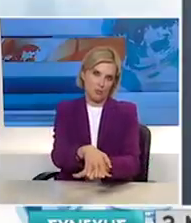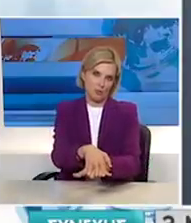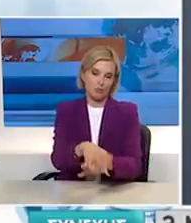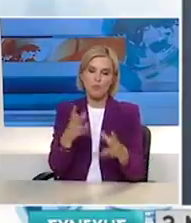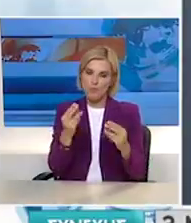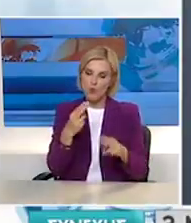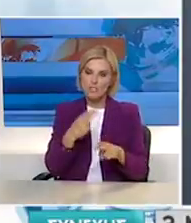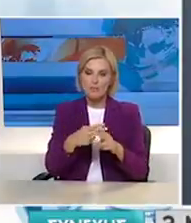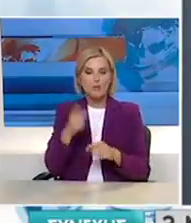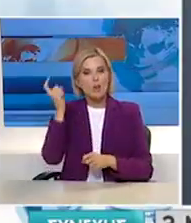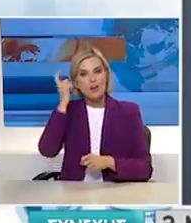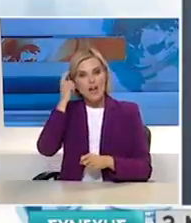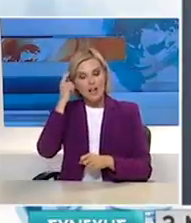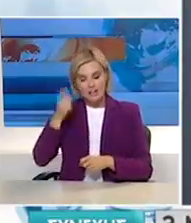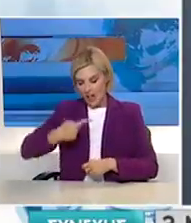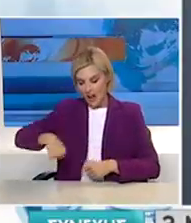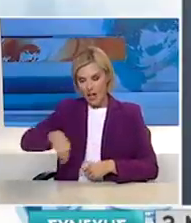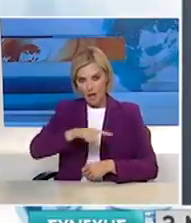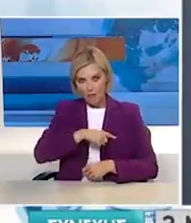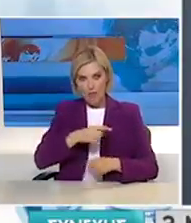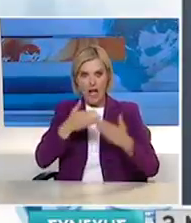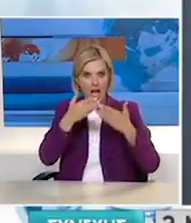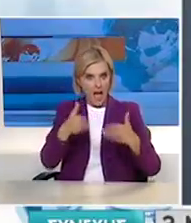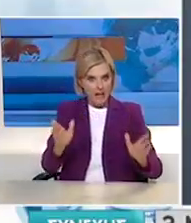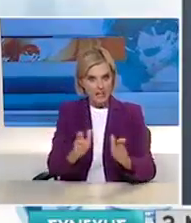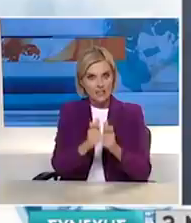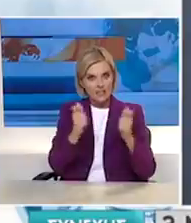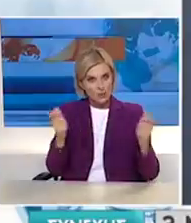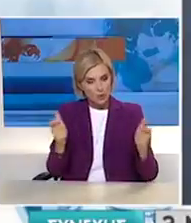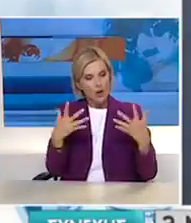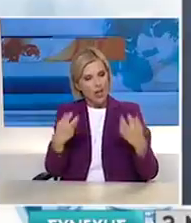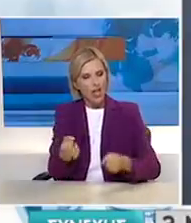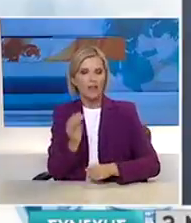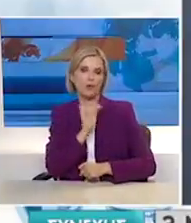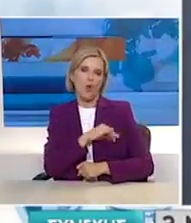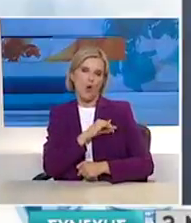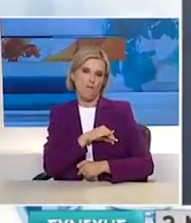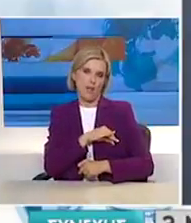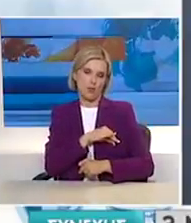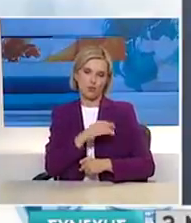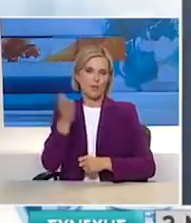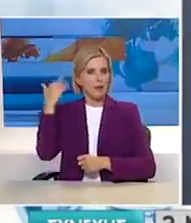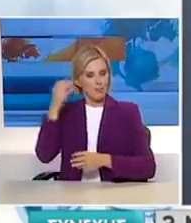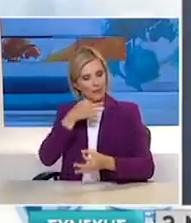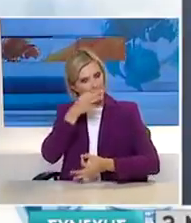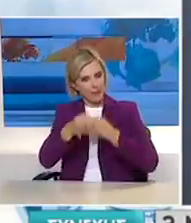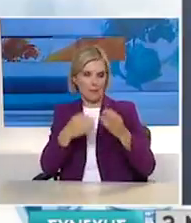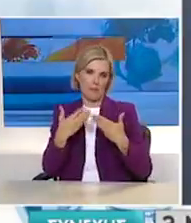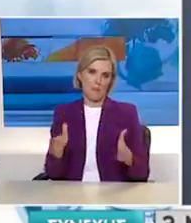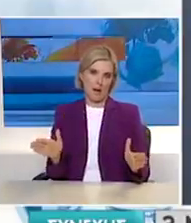πολύ σημαντικό να καταλάβουμε ότι το άνοιγμα των σχολείων συνοδεύεται από πολλά ωφέλη που ανέλησα σε προηγούμενο δελτίο τύπου.